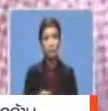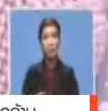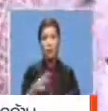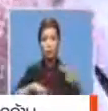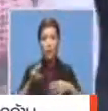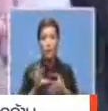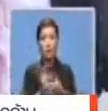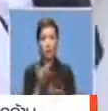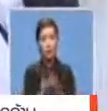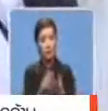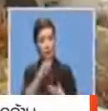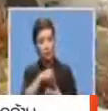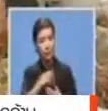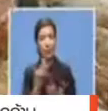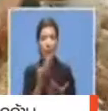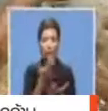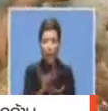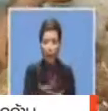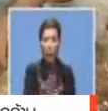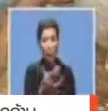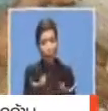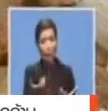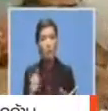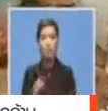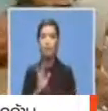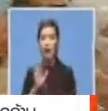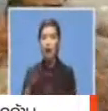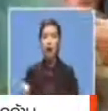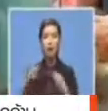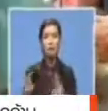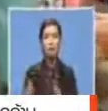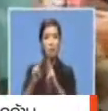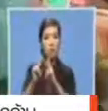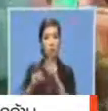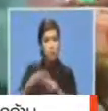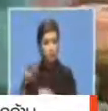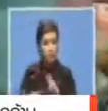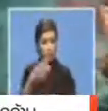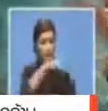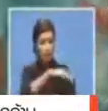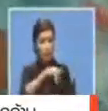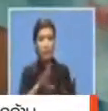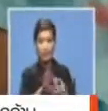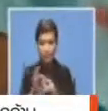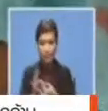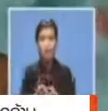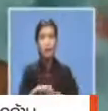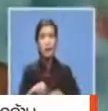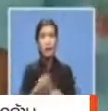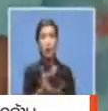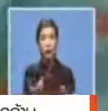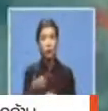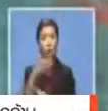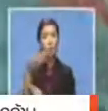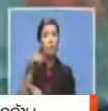ไหม้และด้านการศึกษาอันนี้น่าสนใจท่านผู้ชมเขาบอกว่ามีการบรรจุหลักสูตรค่านิยมคนไทย12ข้อนะ